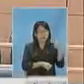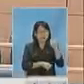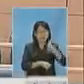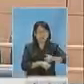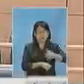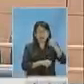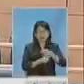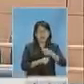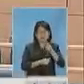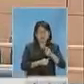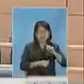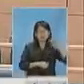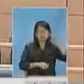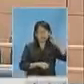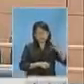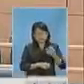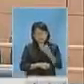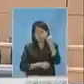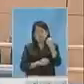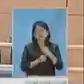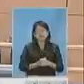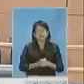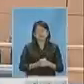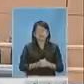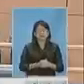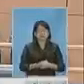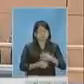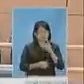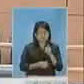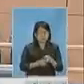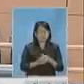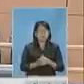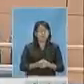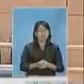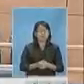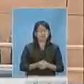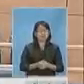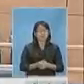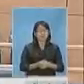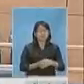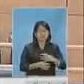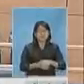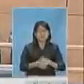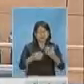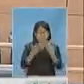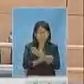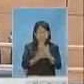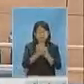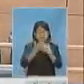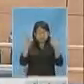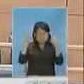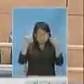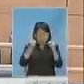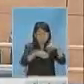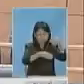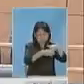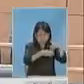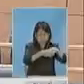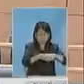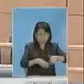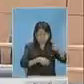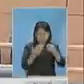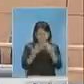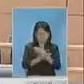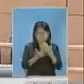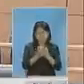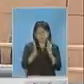1ครั้งมีการโค่นล้มนันายนายกรัฐมนตรีที่มาจากการเลือกตั้ง 3คนมีการออกกฎ